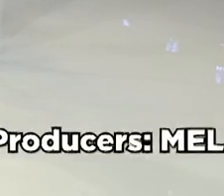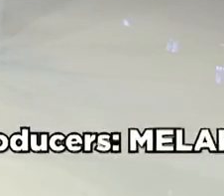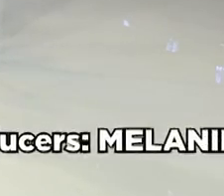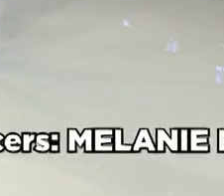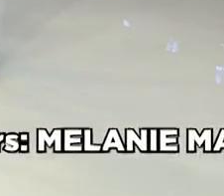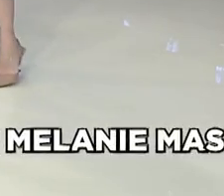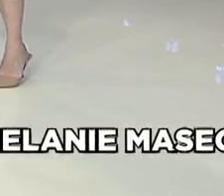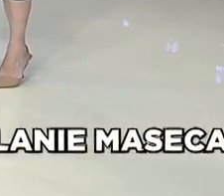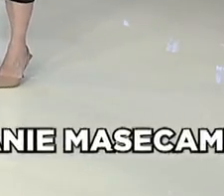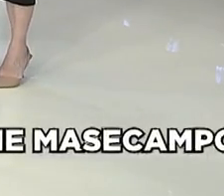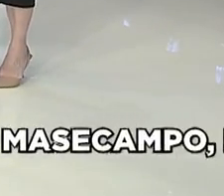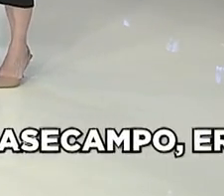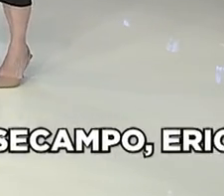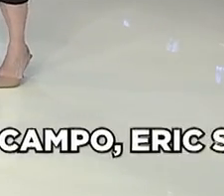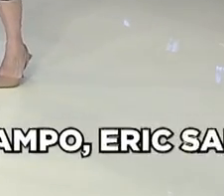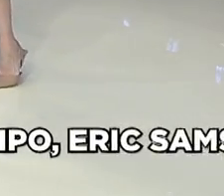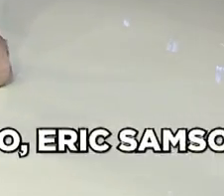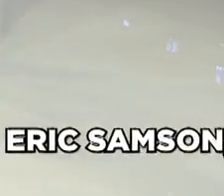Pip.